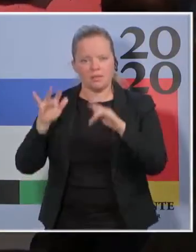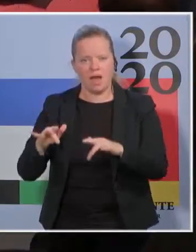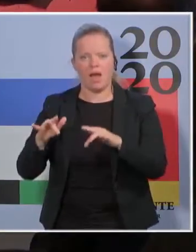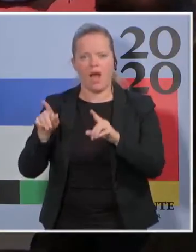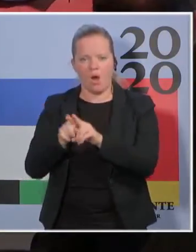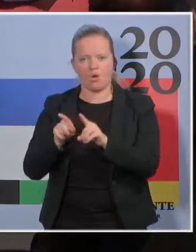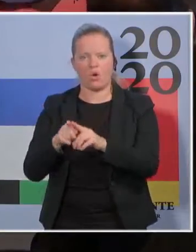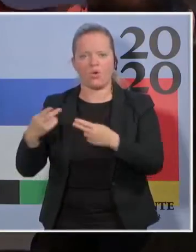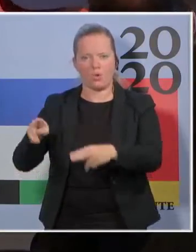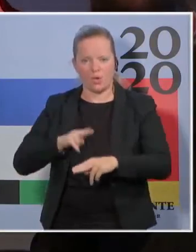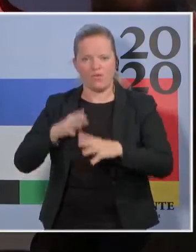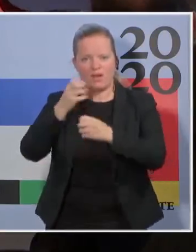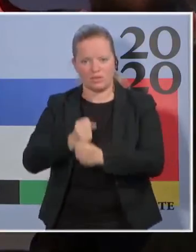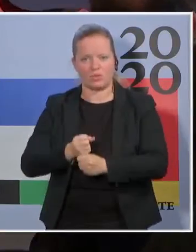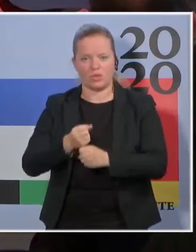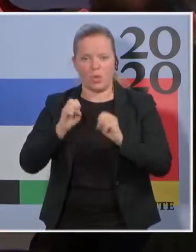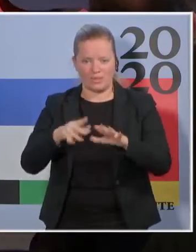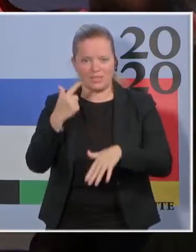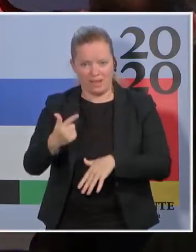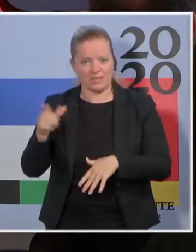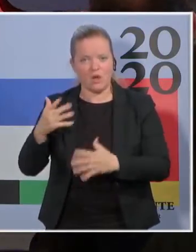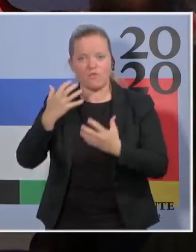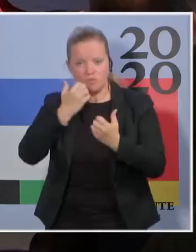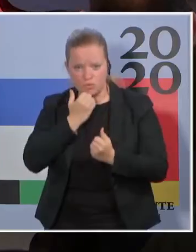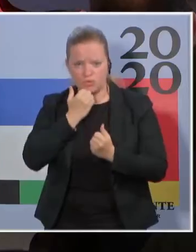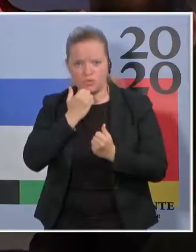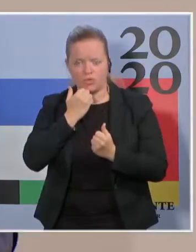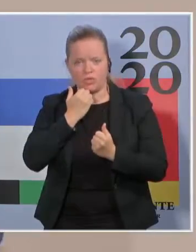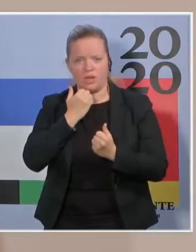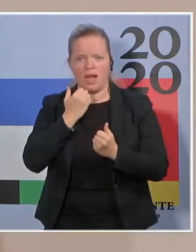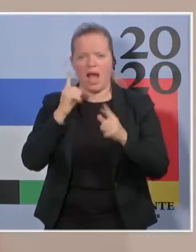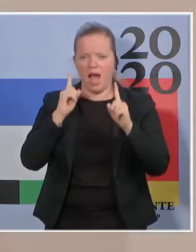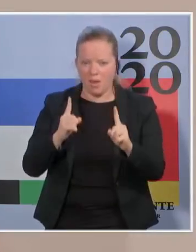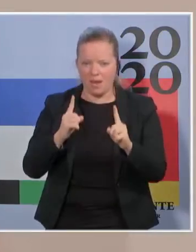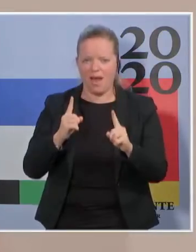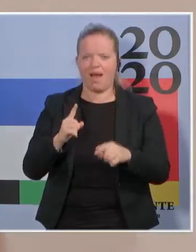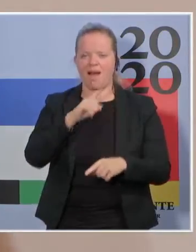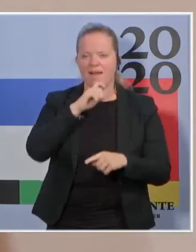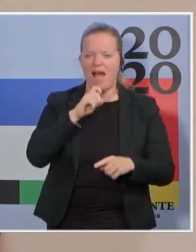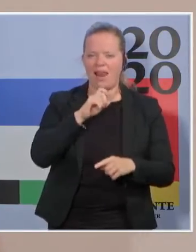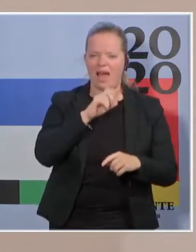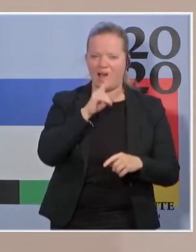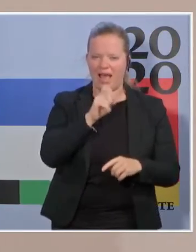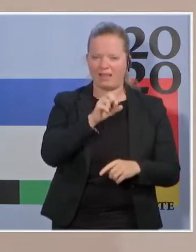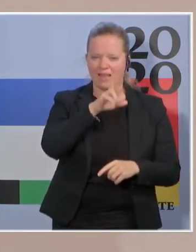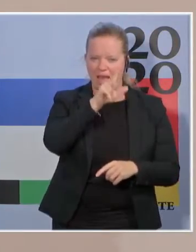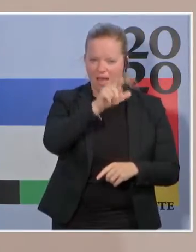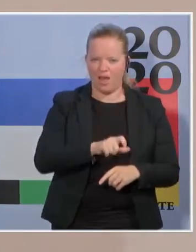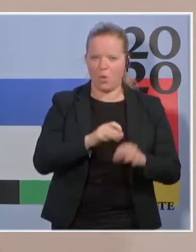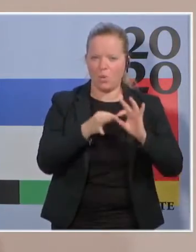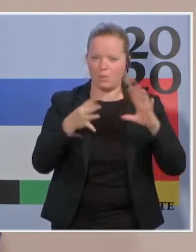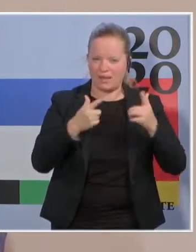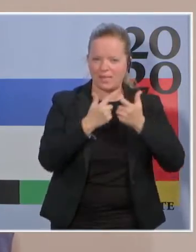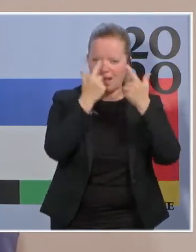Verfassung von 1920 als wünschenswert bezeichnet wurde. Es ist aber sehr unwahrscheinlich, dass Karl Renner, als er die Unabhängigkeitserklärung verfasst